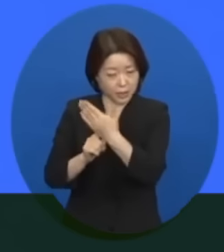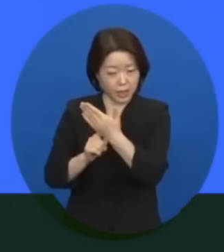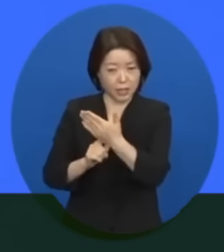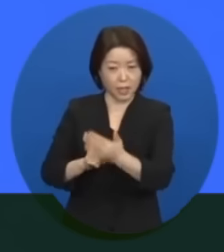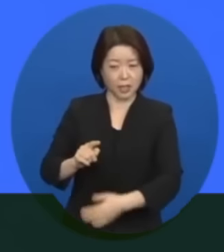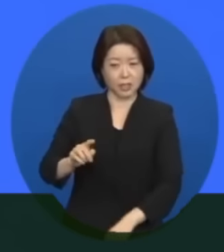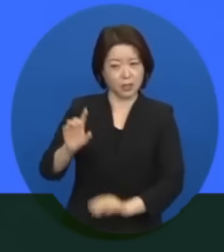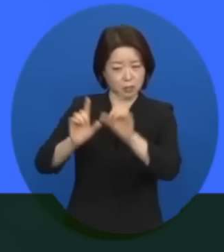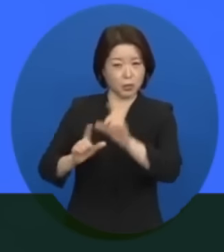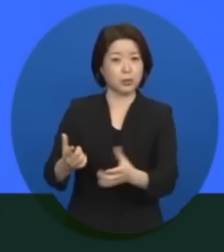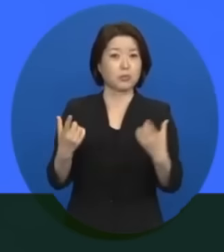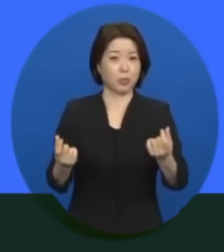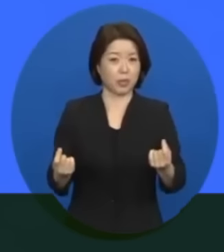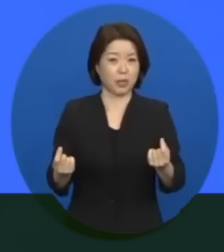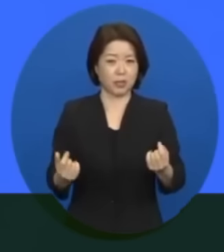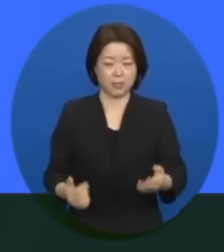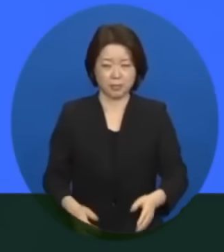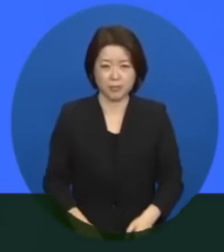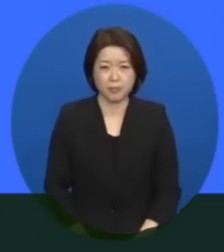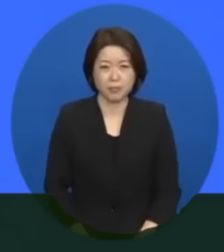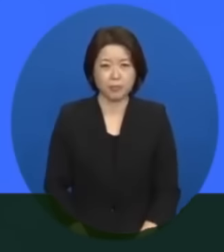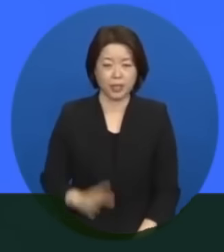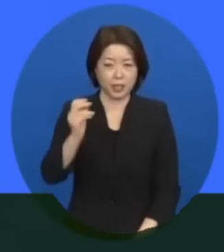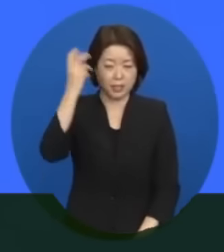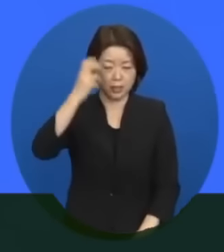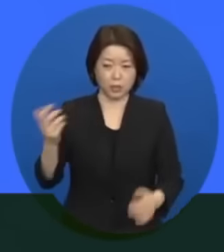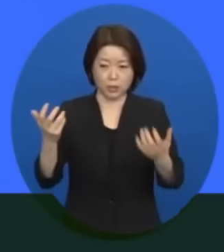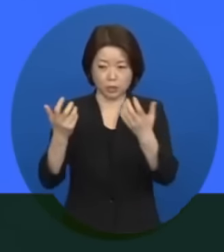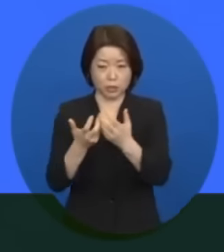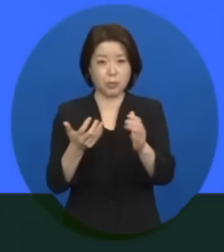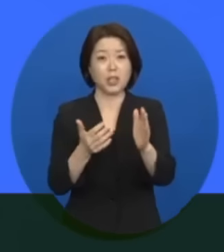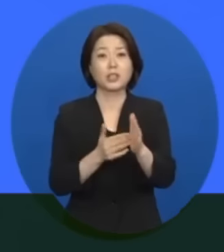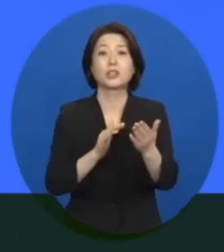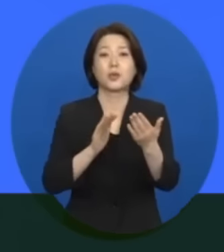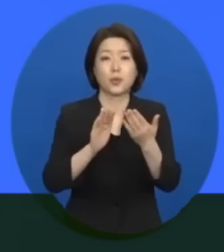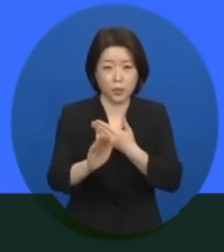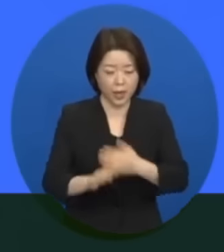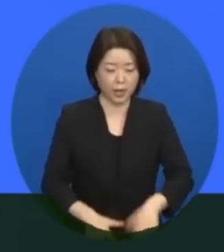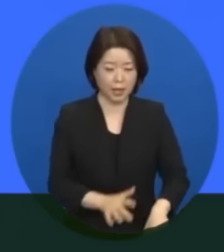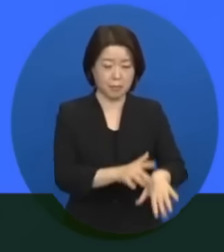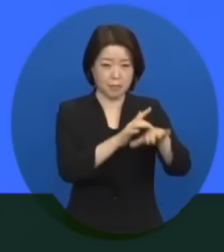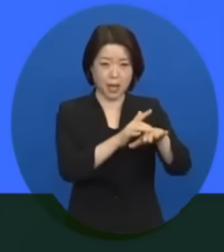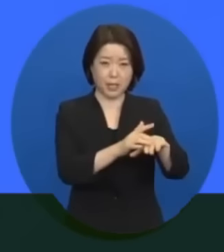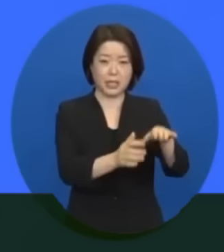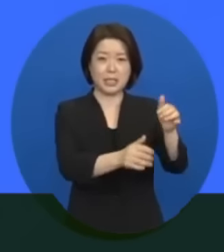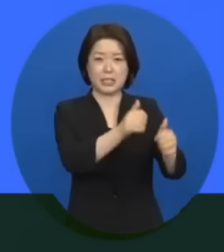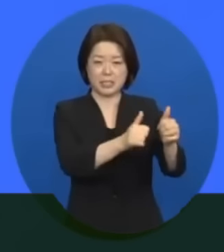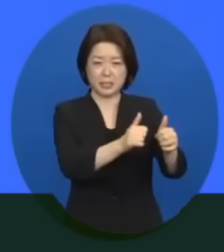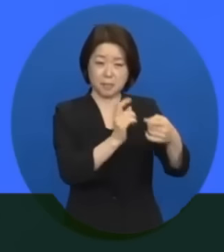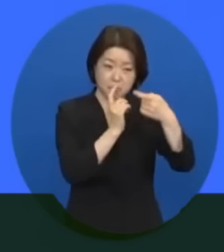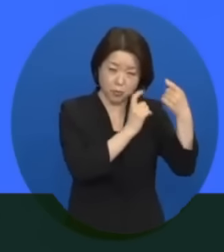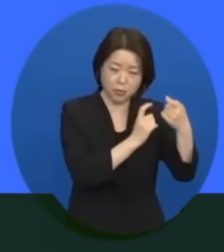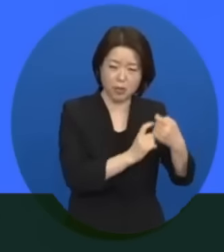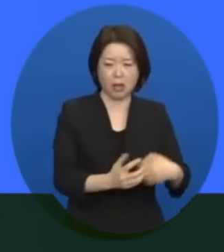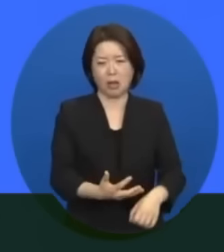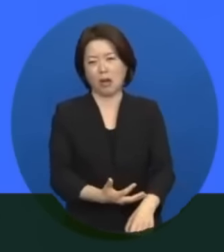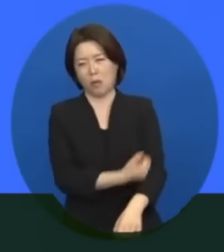패턴을 여러분들 아셔야 됩니다 성령의 충만한 이후에 마귀의 시험은 거세진다 거예요 그래서